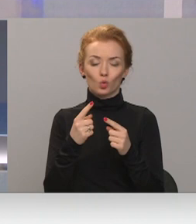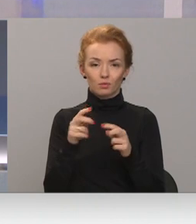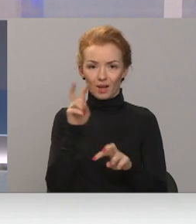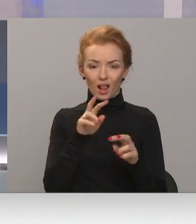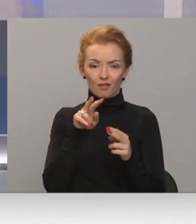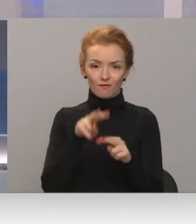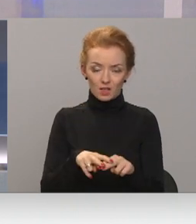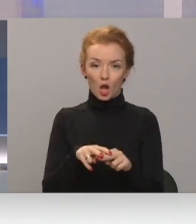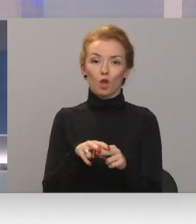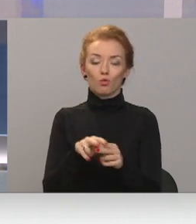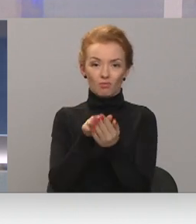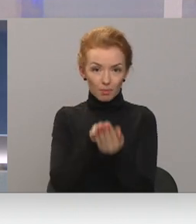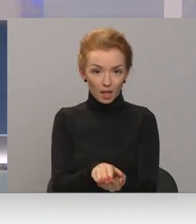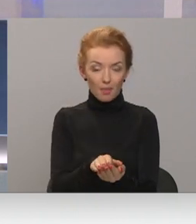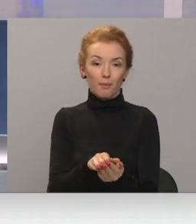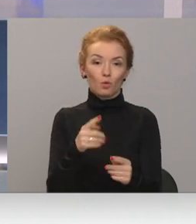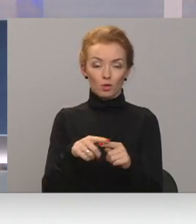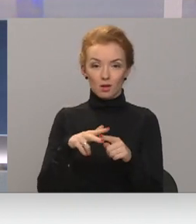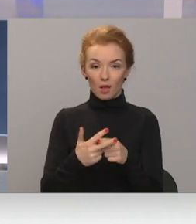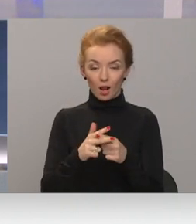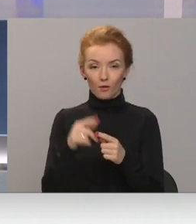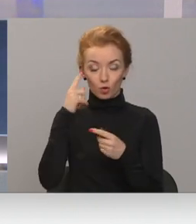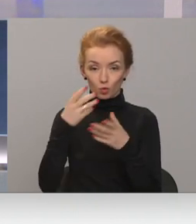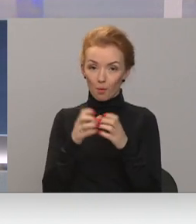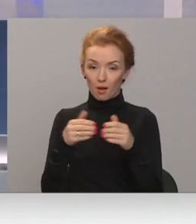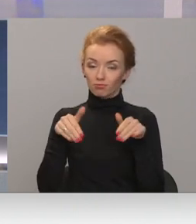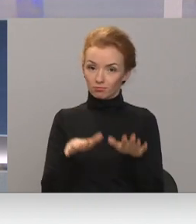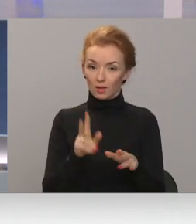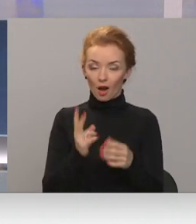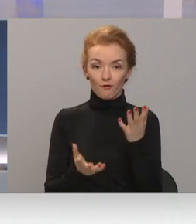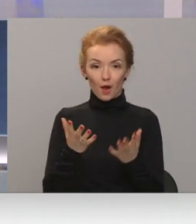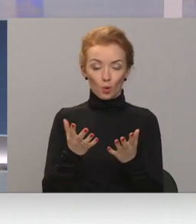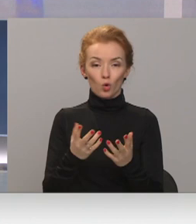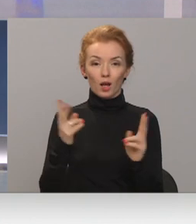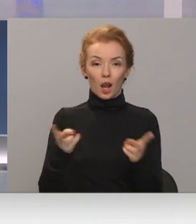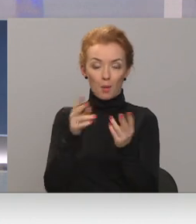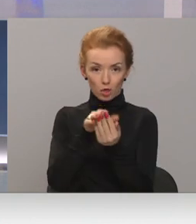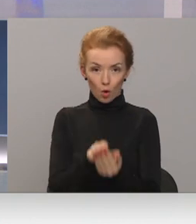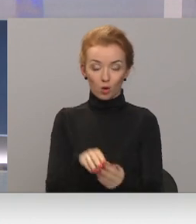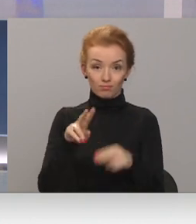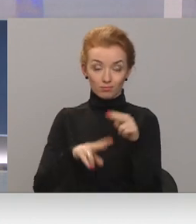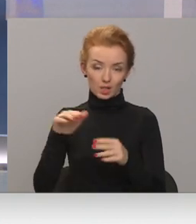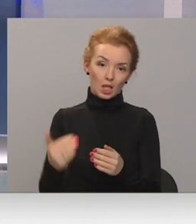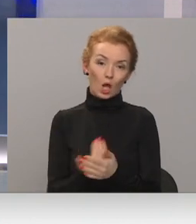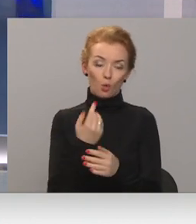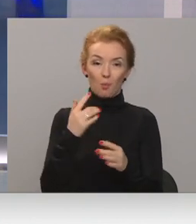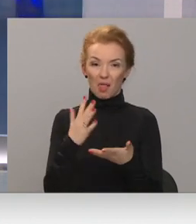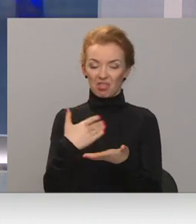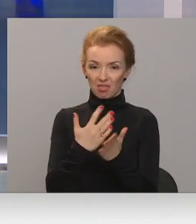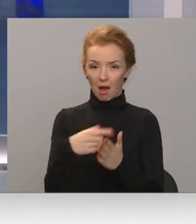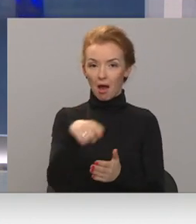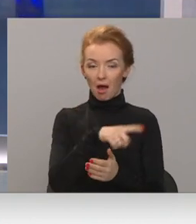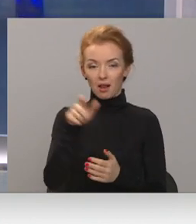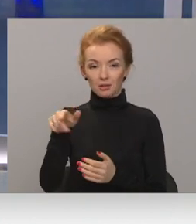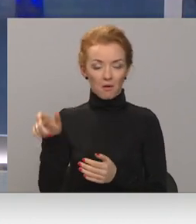kapsētām vai paplašināt esošās. Jelgavas domnieki lēmuši, ka situāciju varētu atrisināt krematorijas izbūve, pret ko daļa jelgavnieku